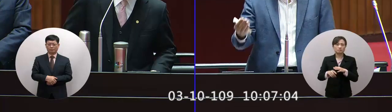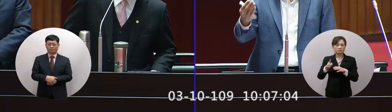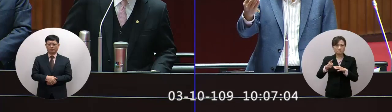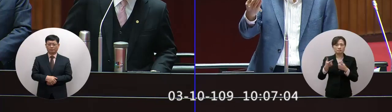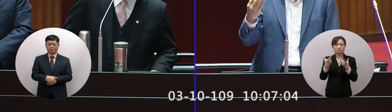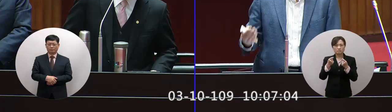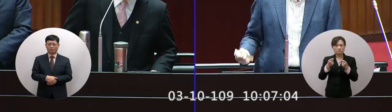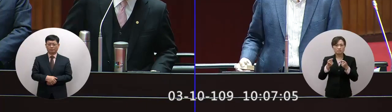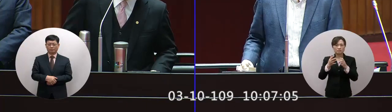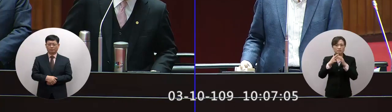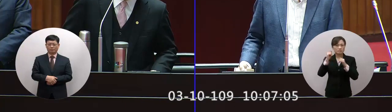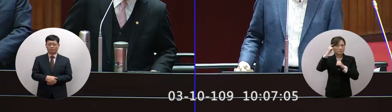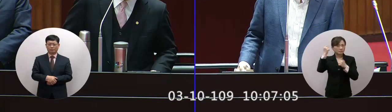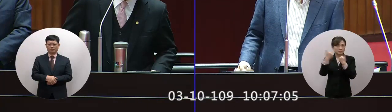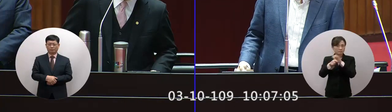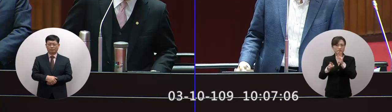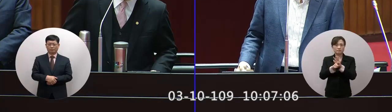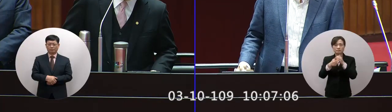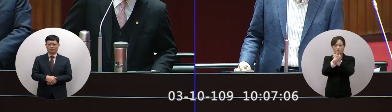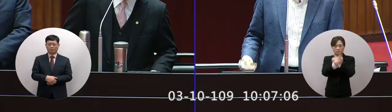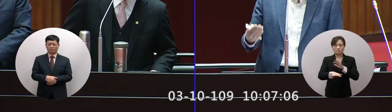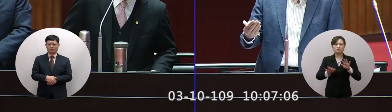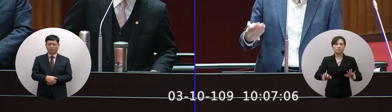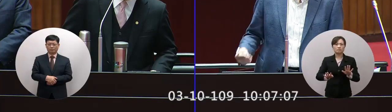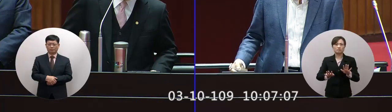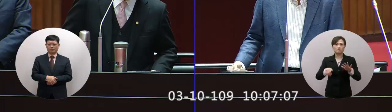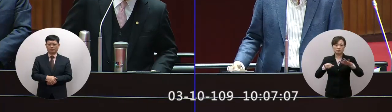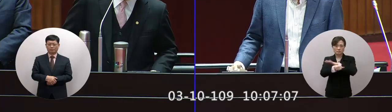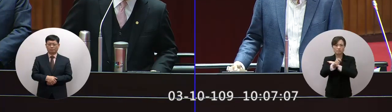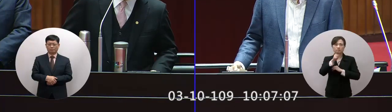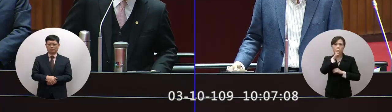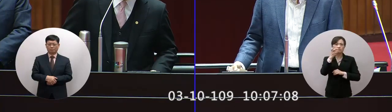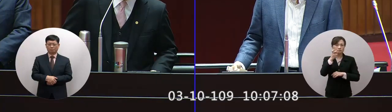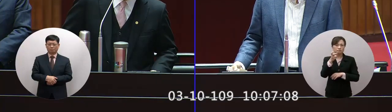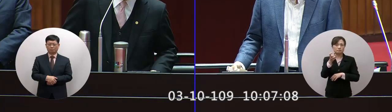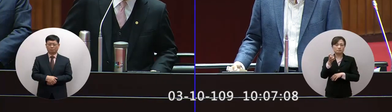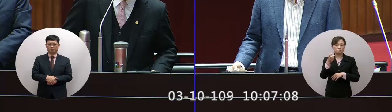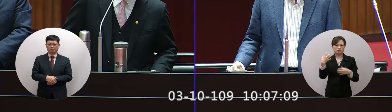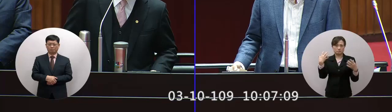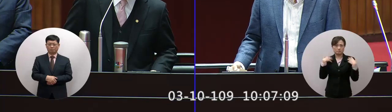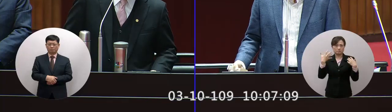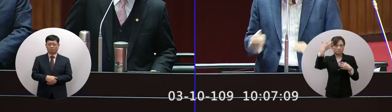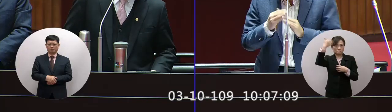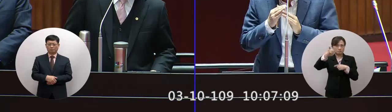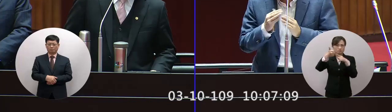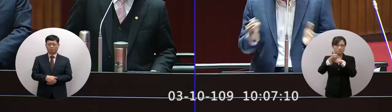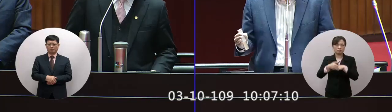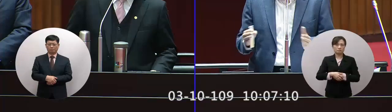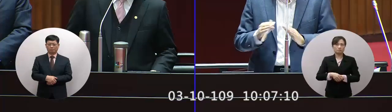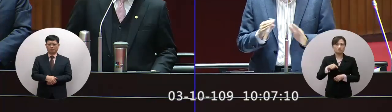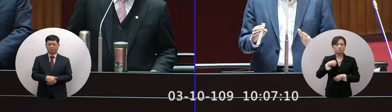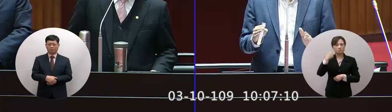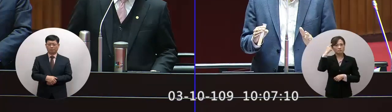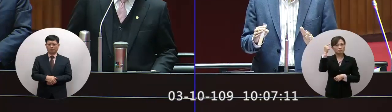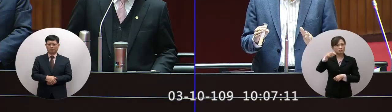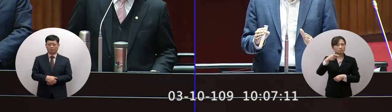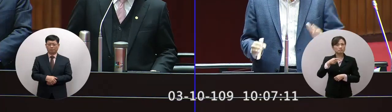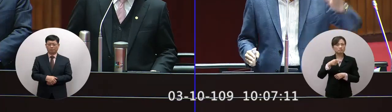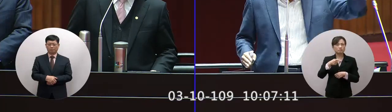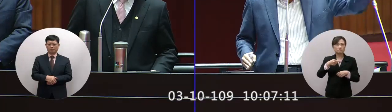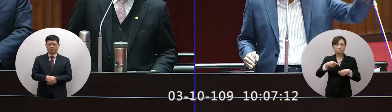民代，现在在中央政府算是首长、行政院院长，我相信你的答案我不